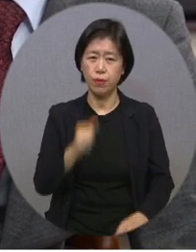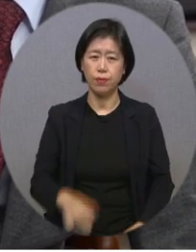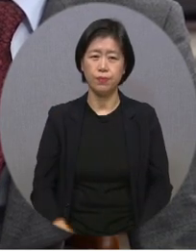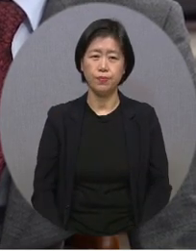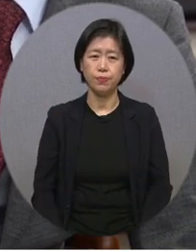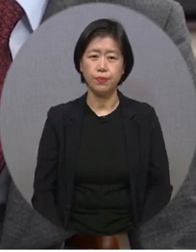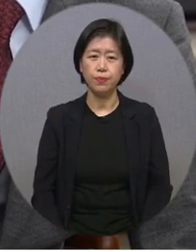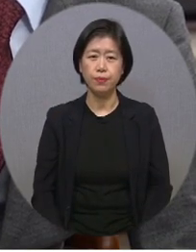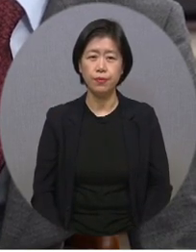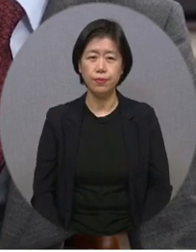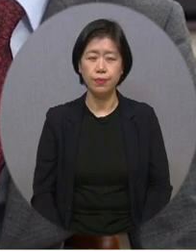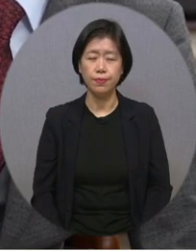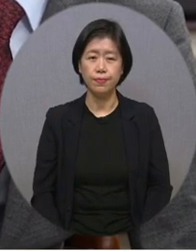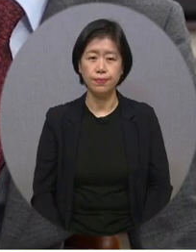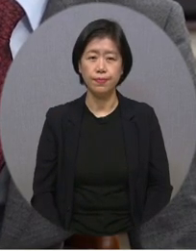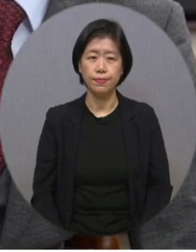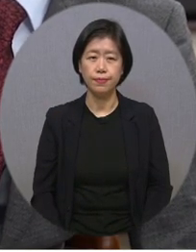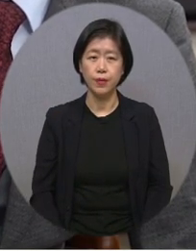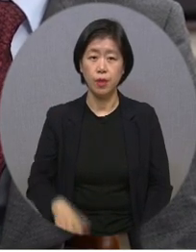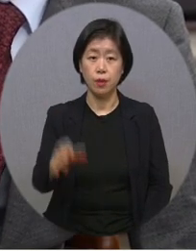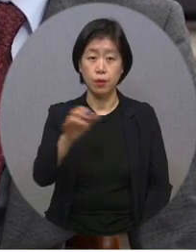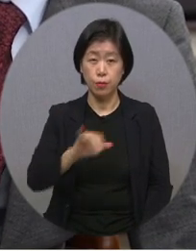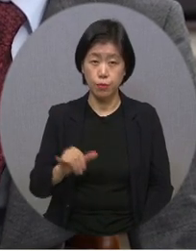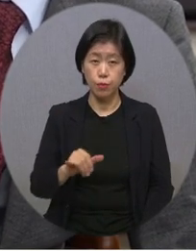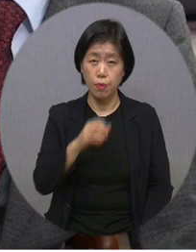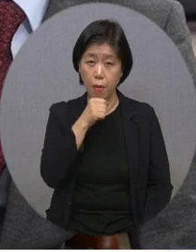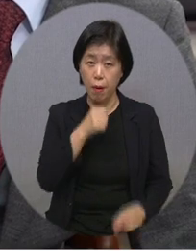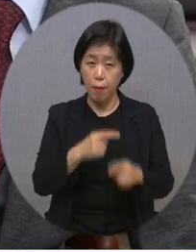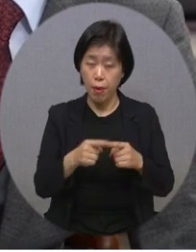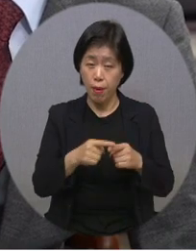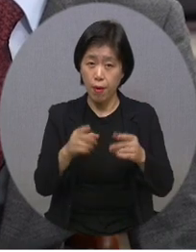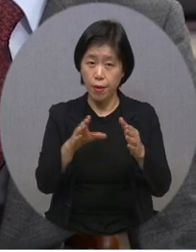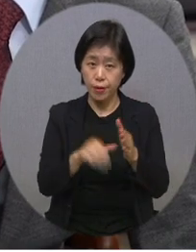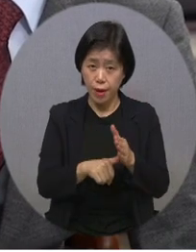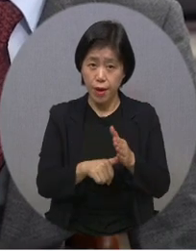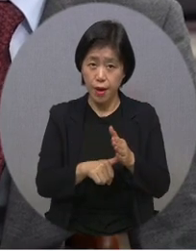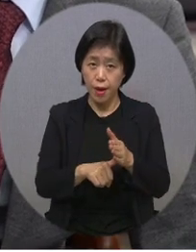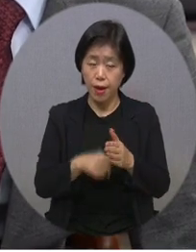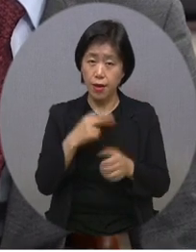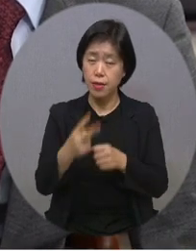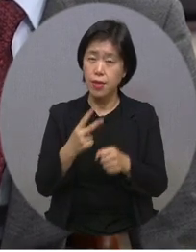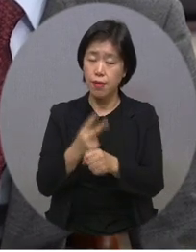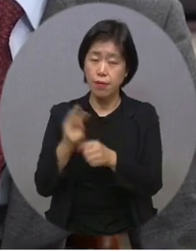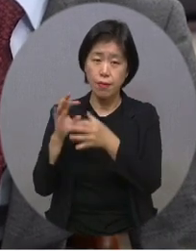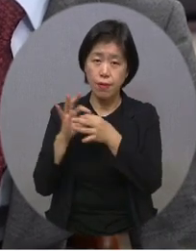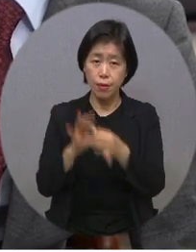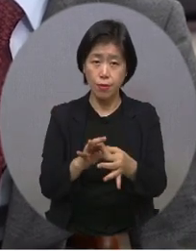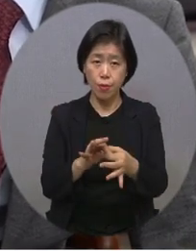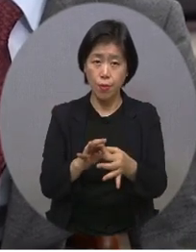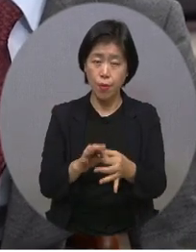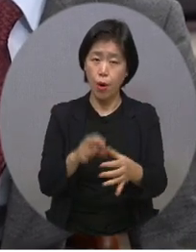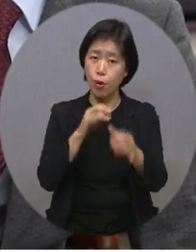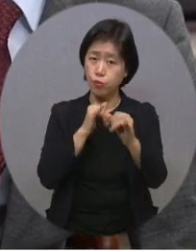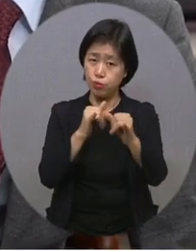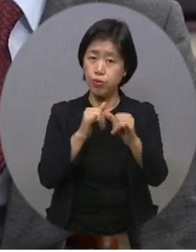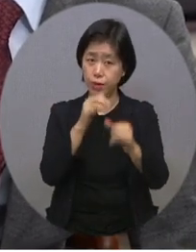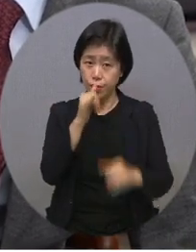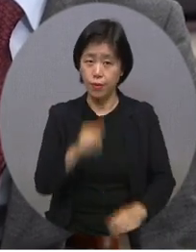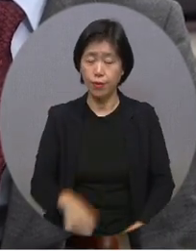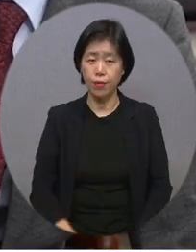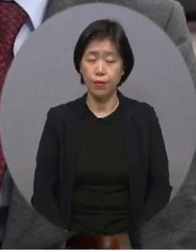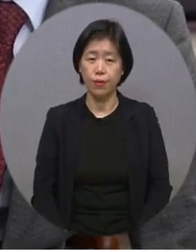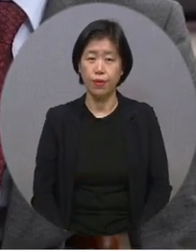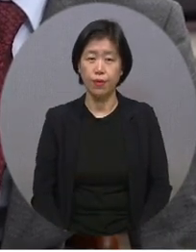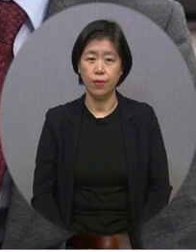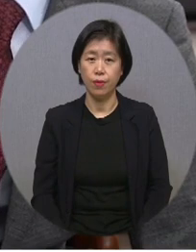일자리 정책에서 그 전국 평가에서 2년 연속 우수상을 수상하셨는데요. 어떠한 정책들을 펼치고